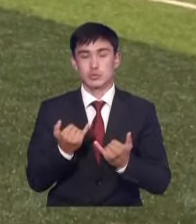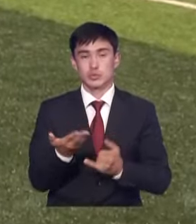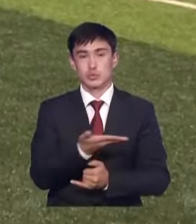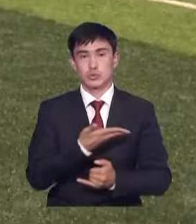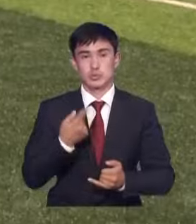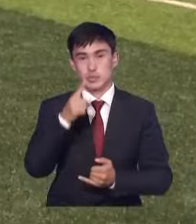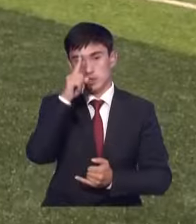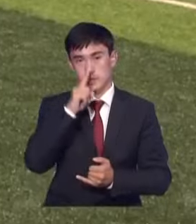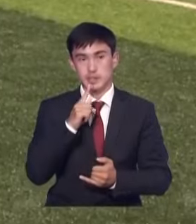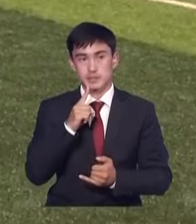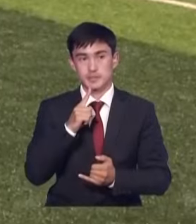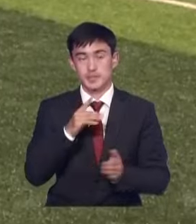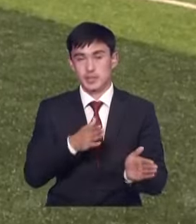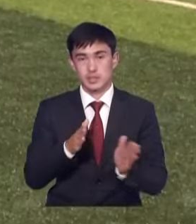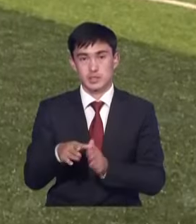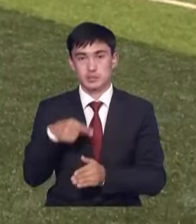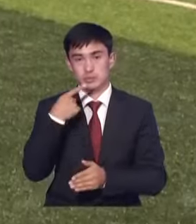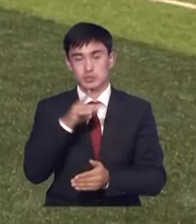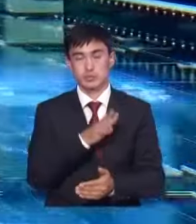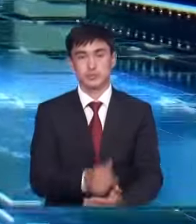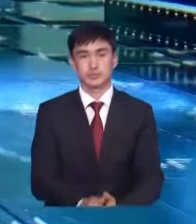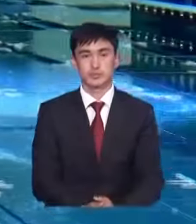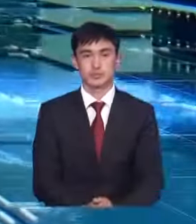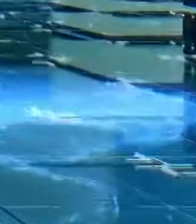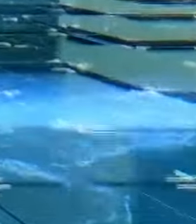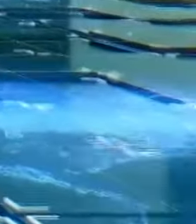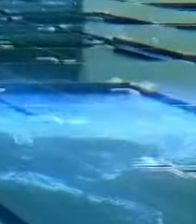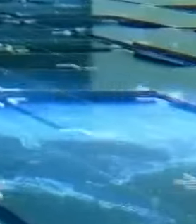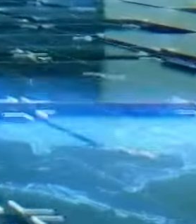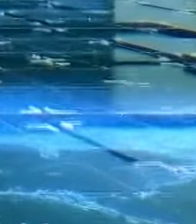бір айдың ішінде ретке келтіреміз деп отыр.